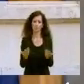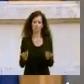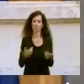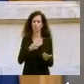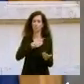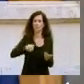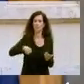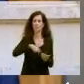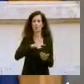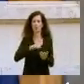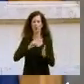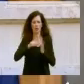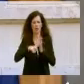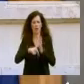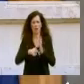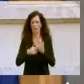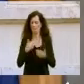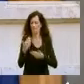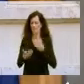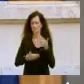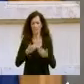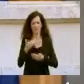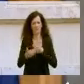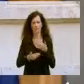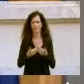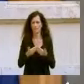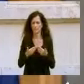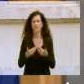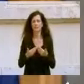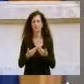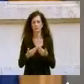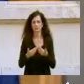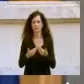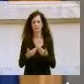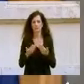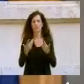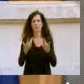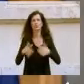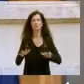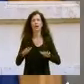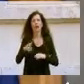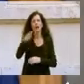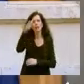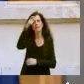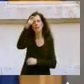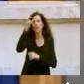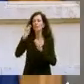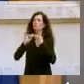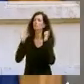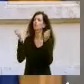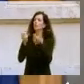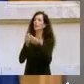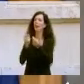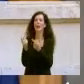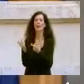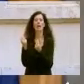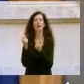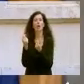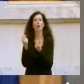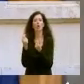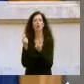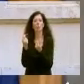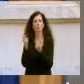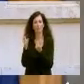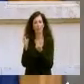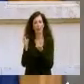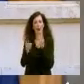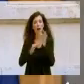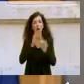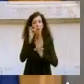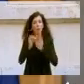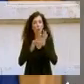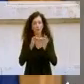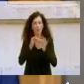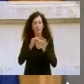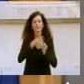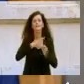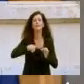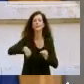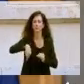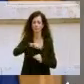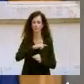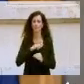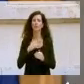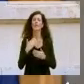vedete è già il fatto che lancio questi stati generali dell'economia significa che abbiamo fretta per